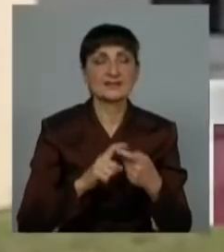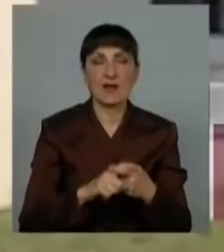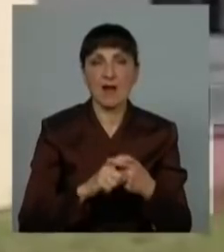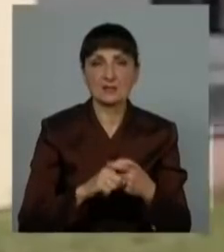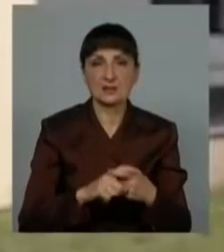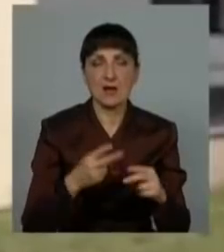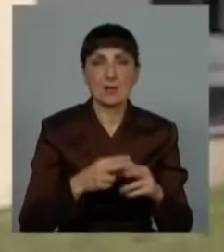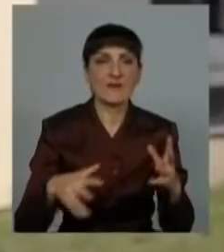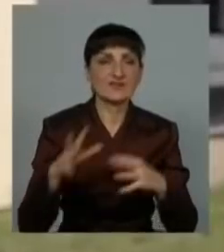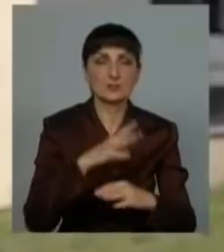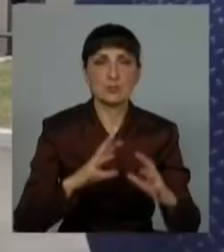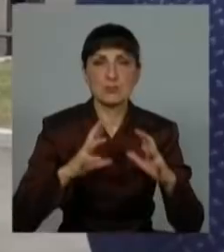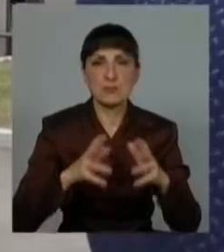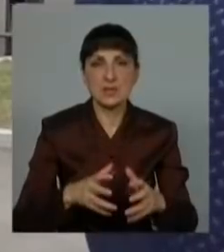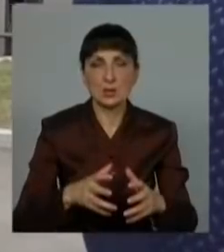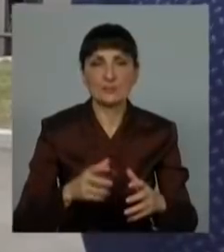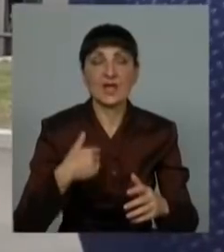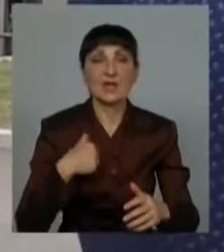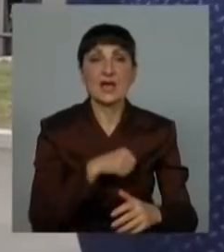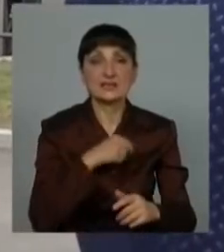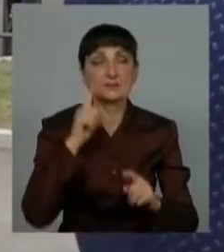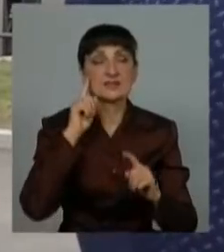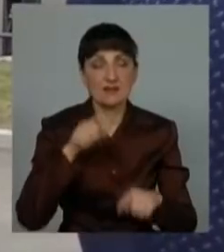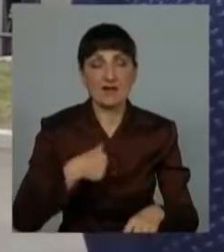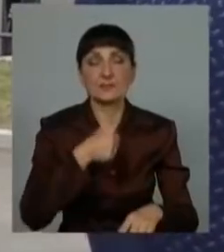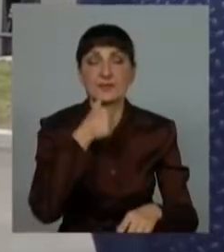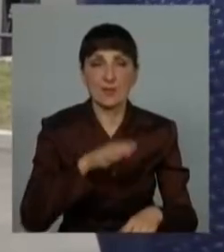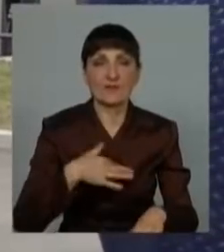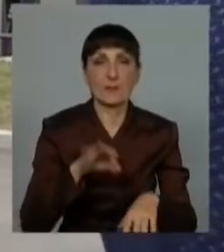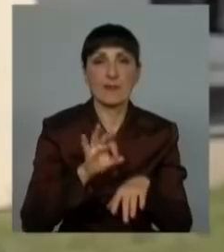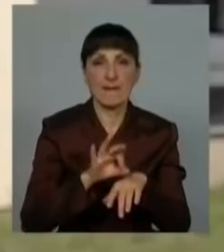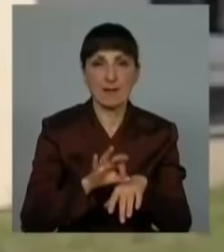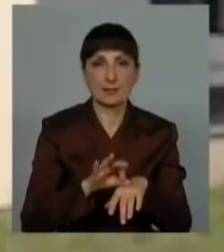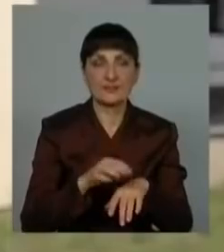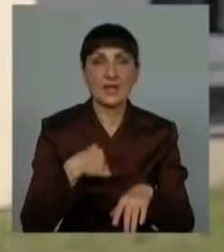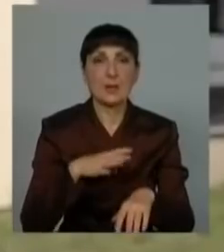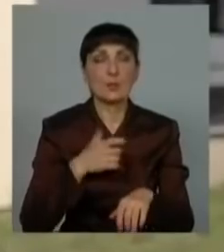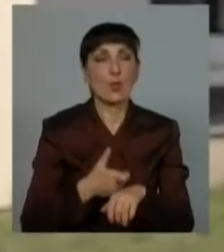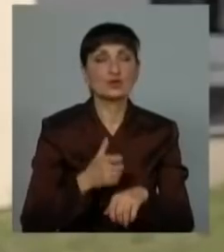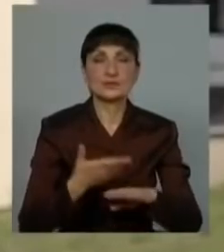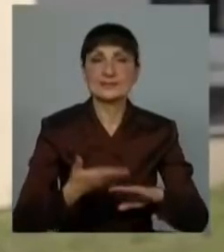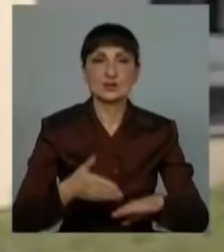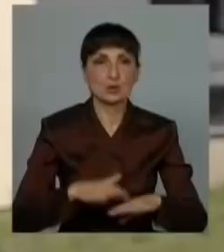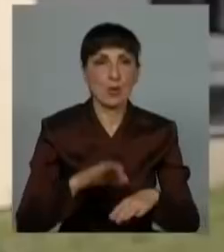которая ходит по всей планете. Я сам знаю, прошел через это, в общем-то. То есть я был очень тяжело